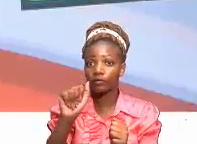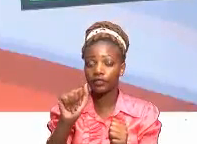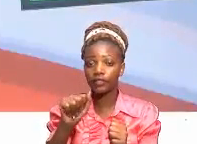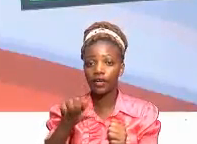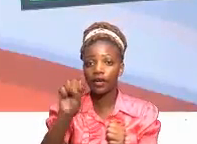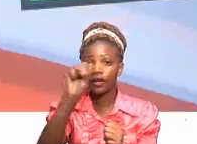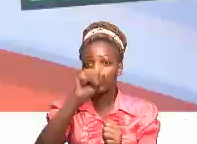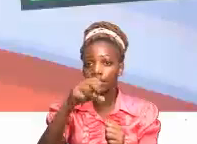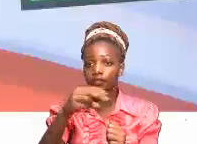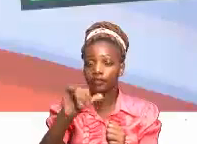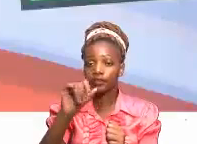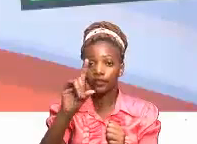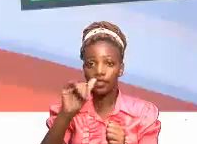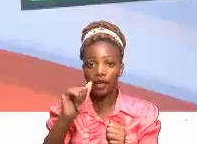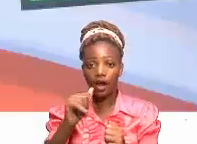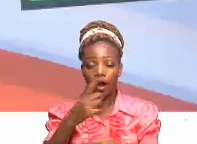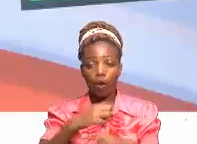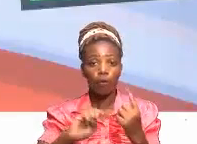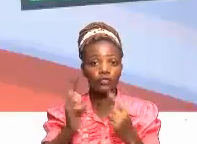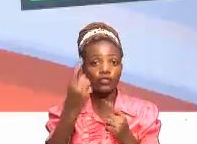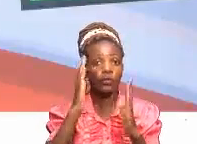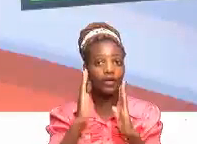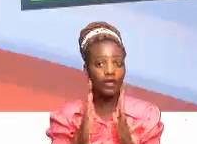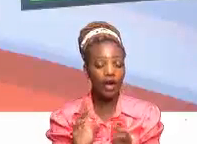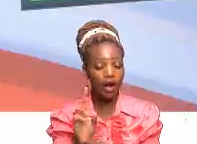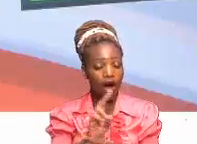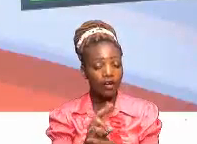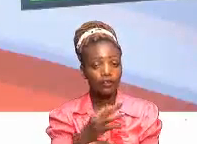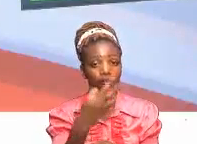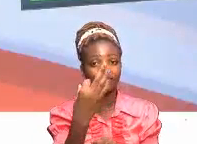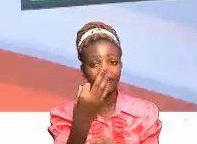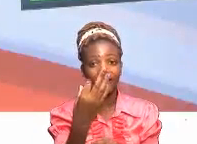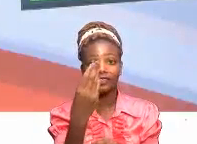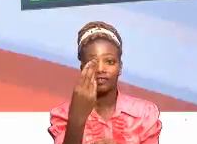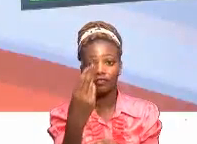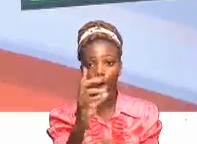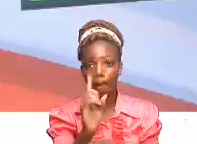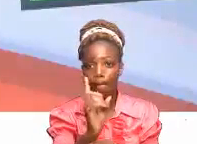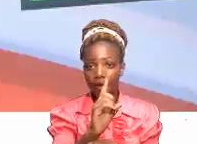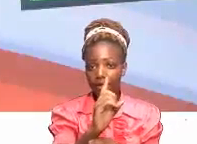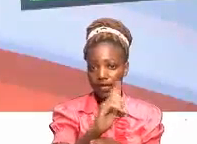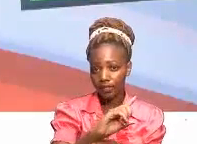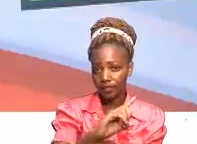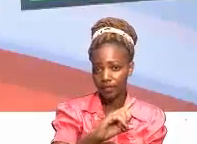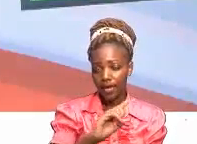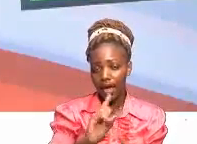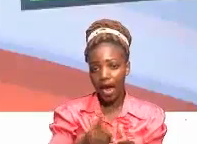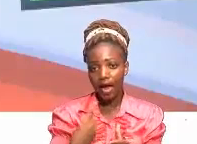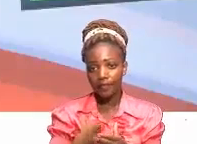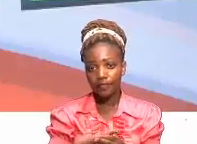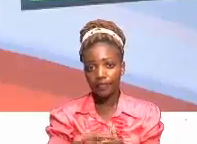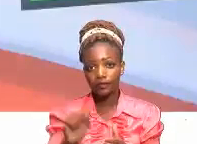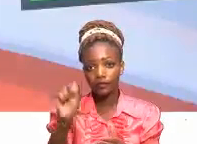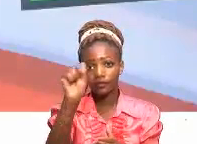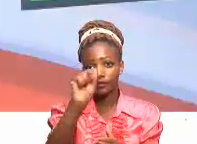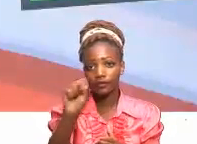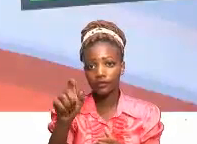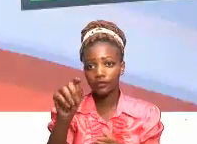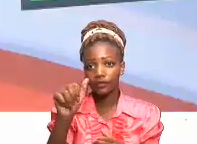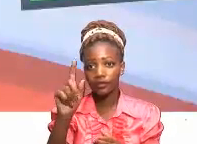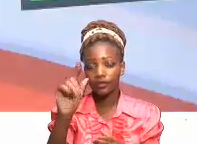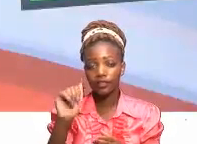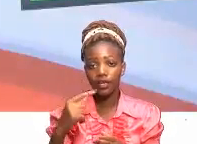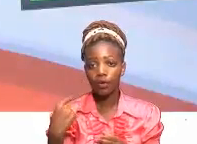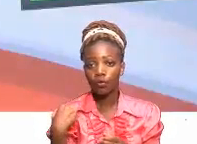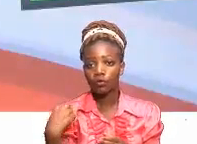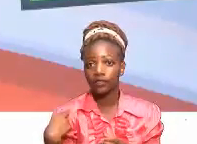wa dakika kwa muda wa dakika 34 sekunde 34.9, huku Stacy Ndiwa akimaliza wa pili kwa muda